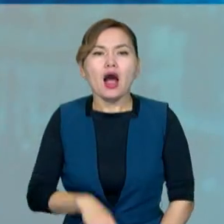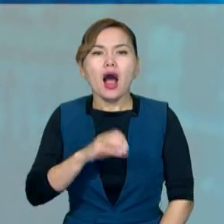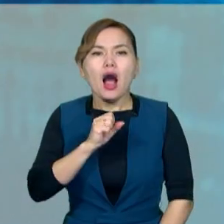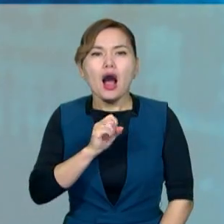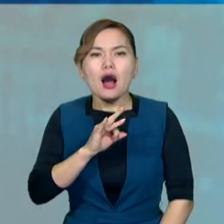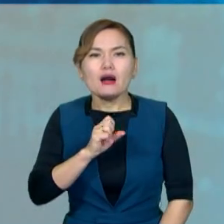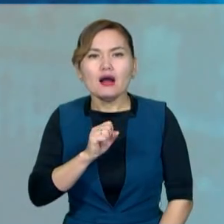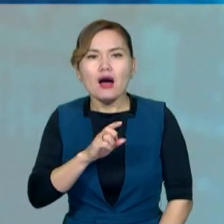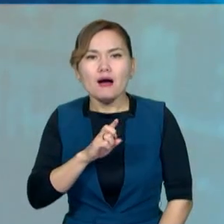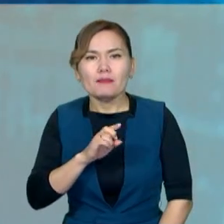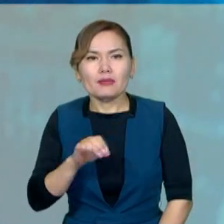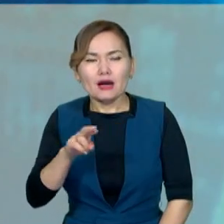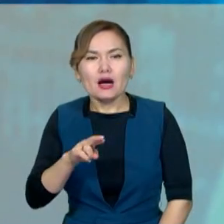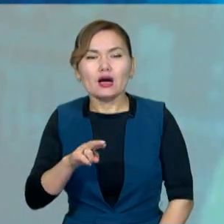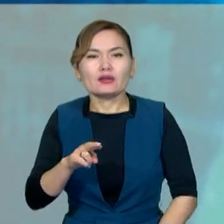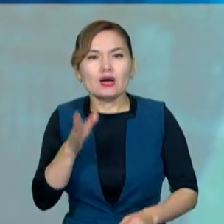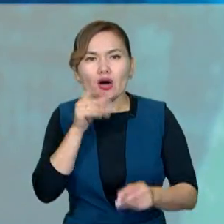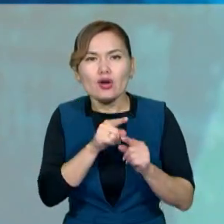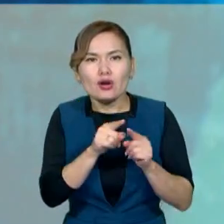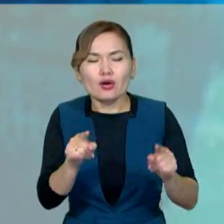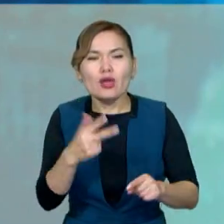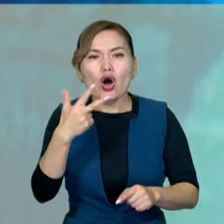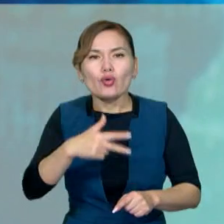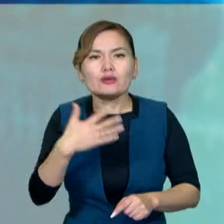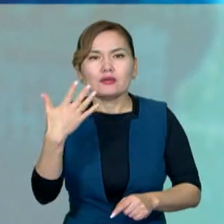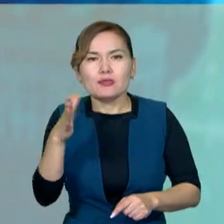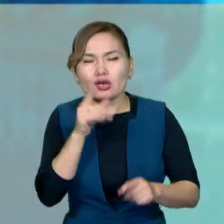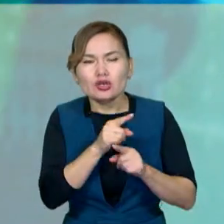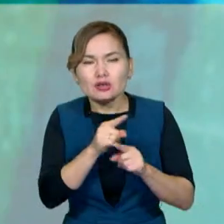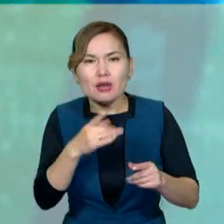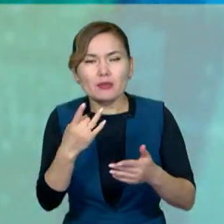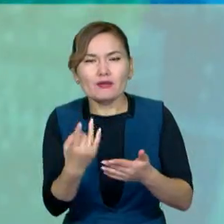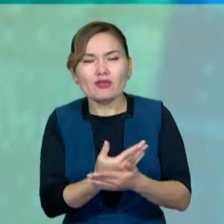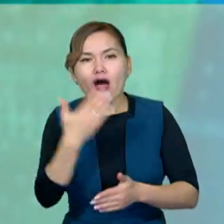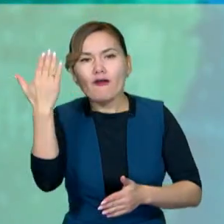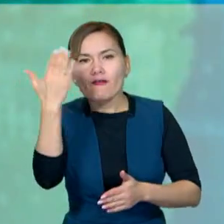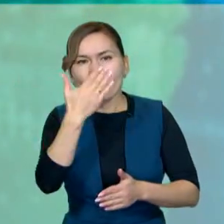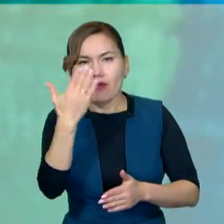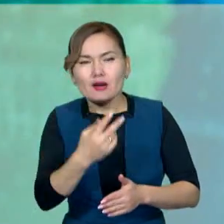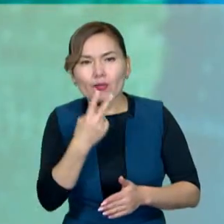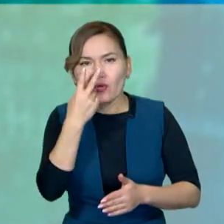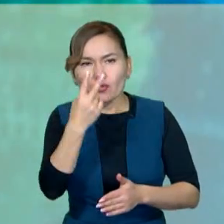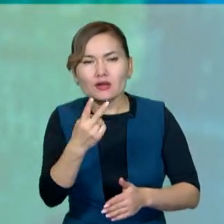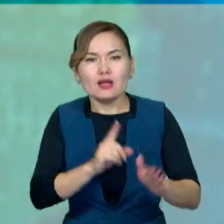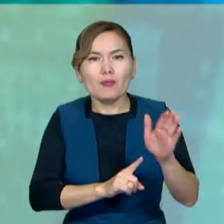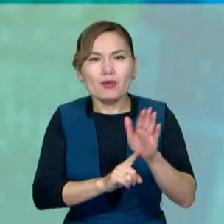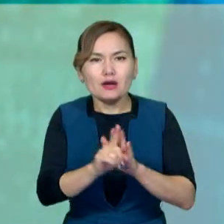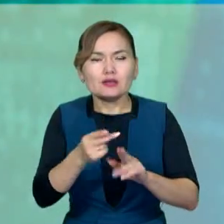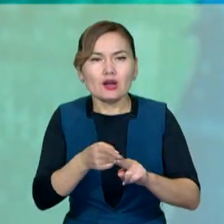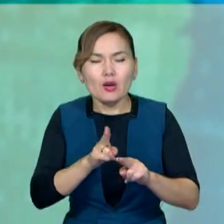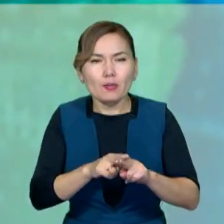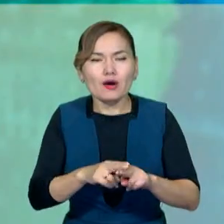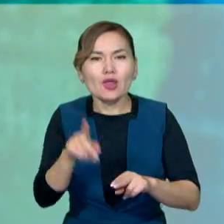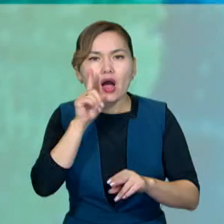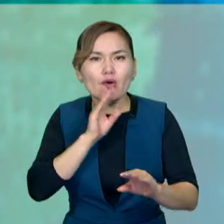Сауд Арабиясында 35 жылдан бері алғаш рет кең экранда фильм көрсетілді. Әзірге ұйымдастырушылар көрсетілімді уақытша жабдықталған